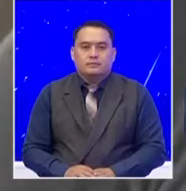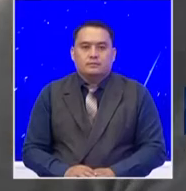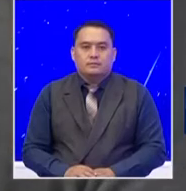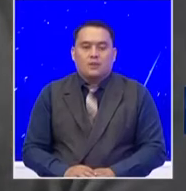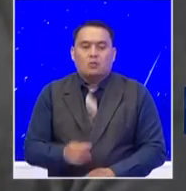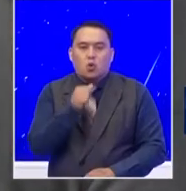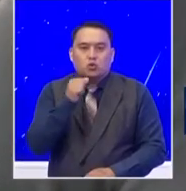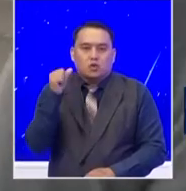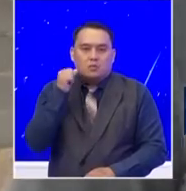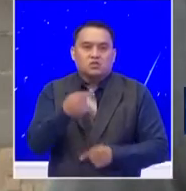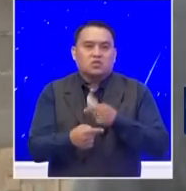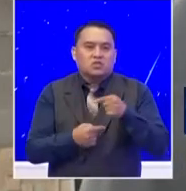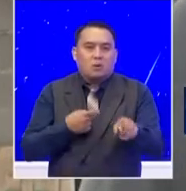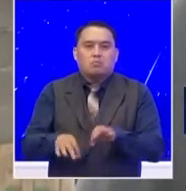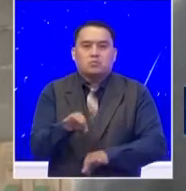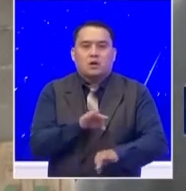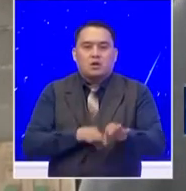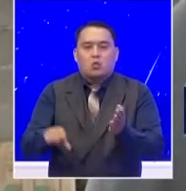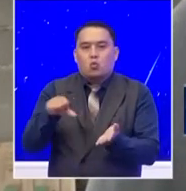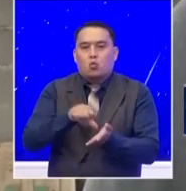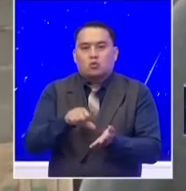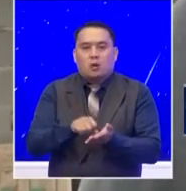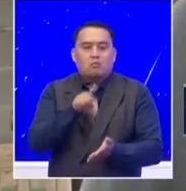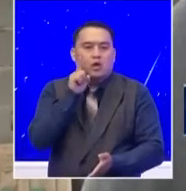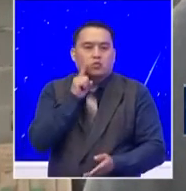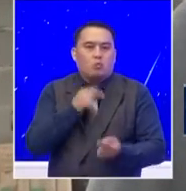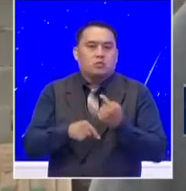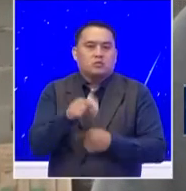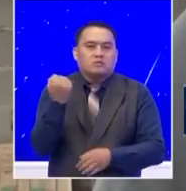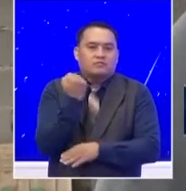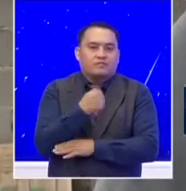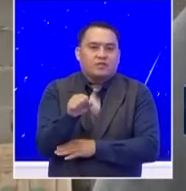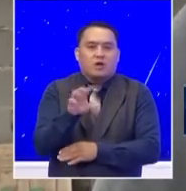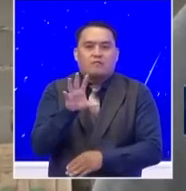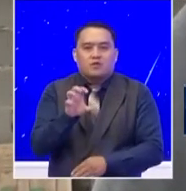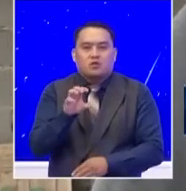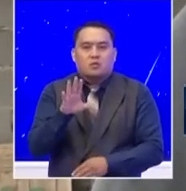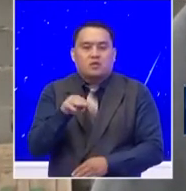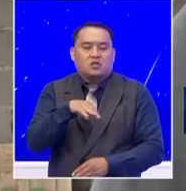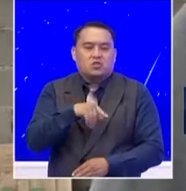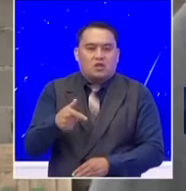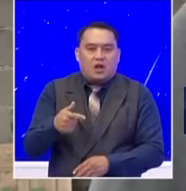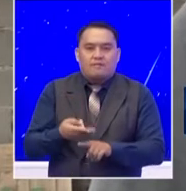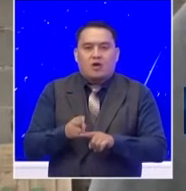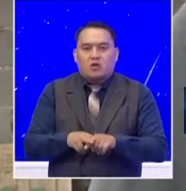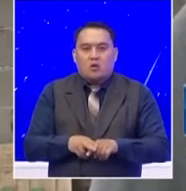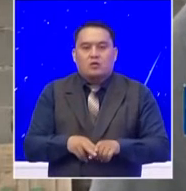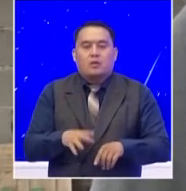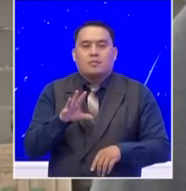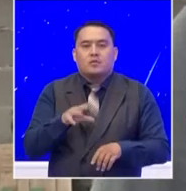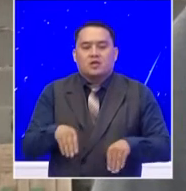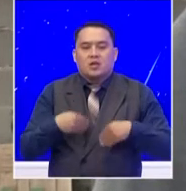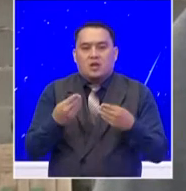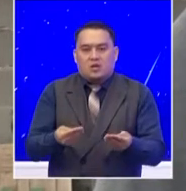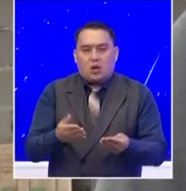В прошлом году через проект «Бастау бизнес» я участвовал как молодой предприниматель и выиграл грант на реализацию своей идеи. Выделили порядка 500